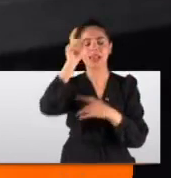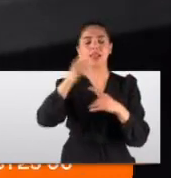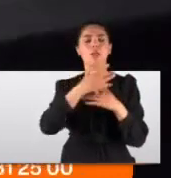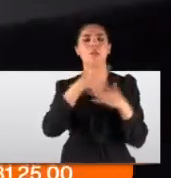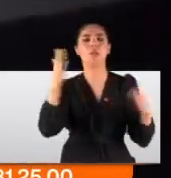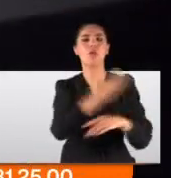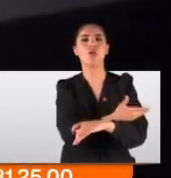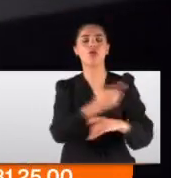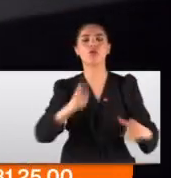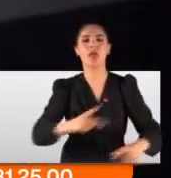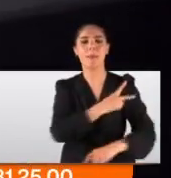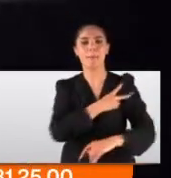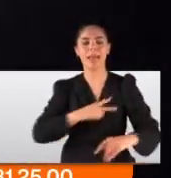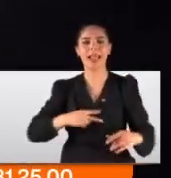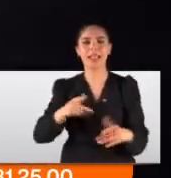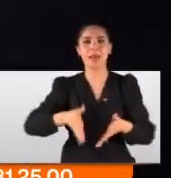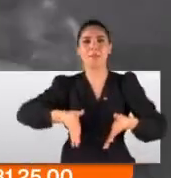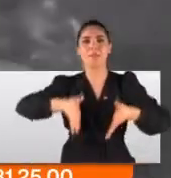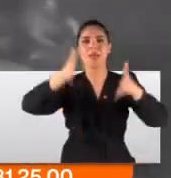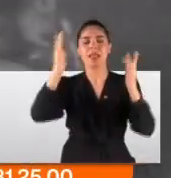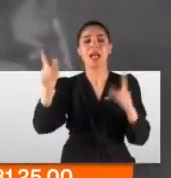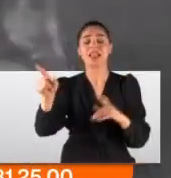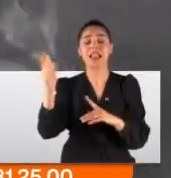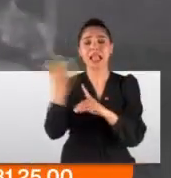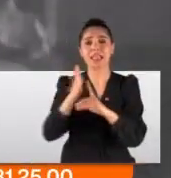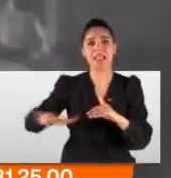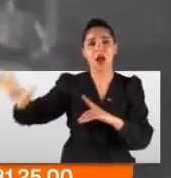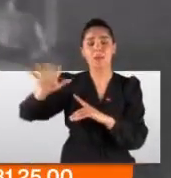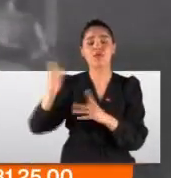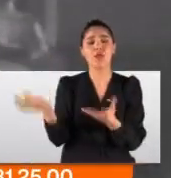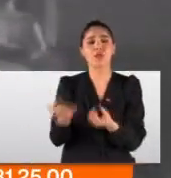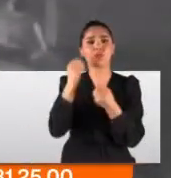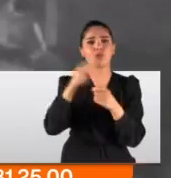Büyükşehir Belediye binasını darbecilerden kurtarmak için şehit